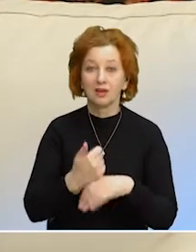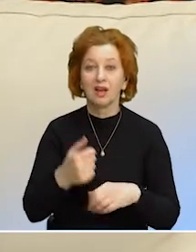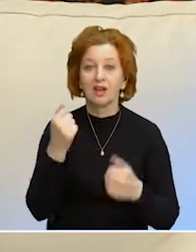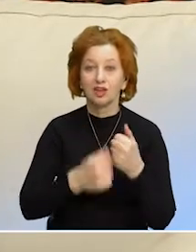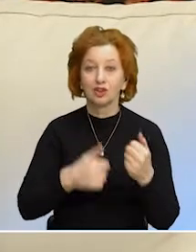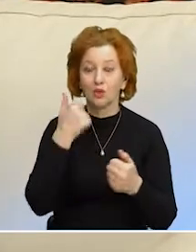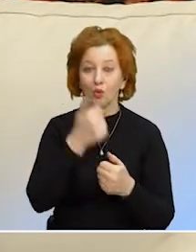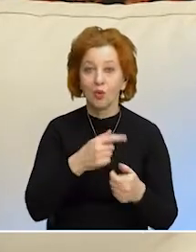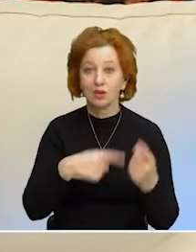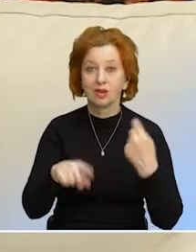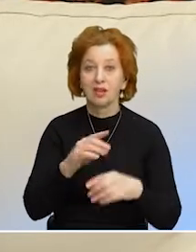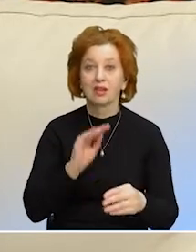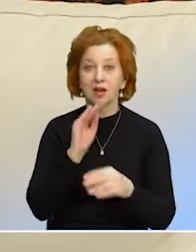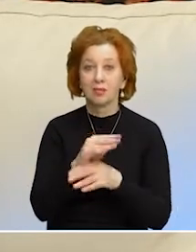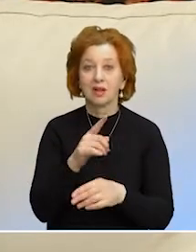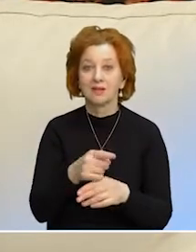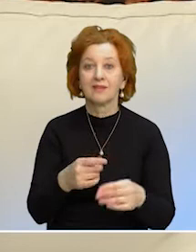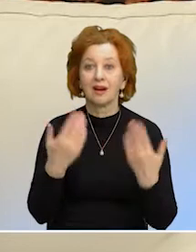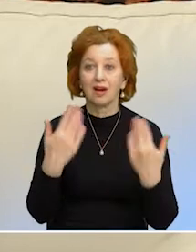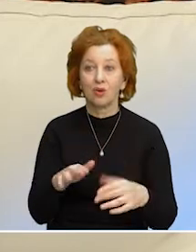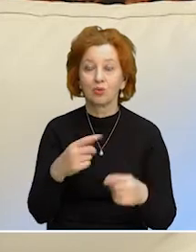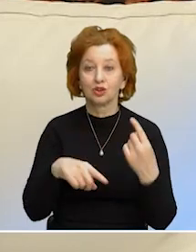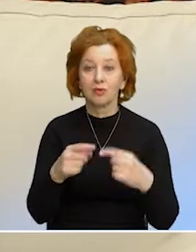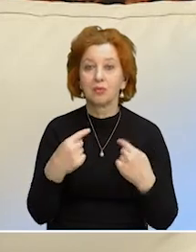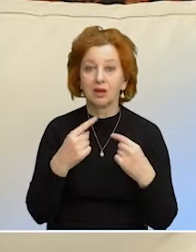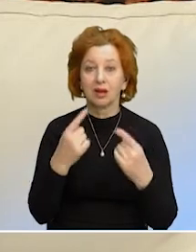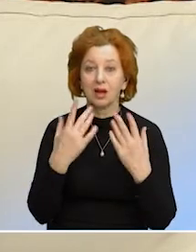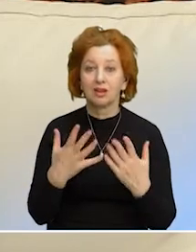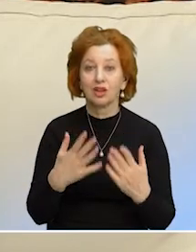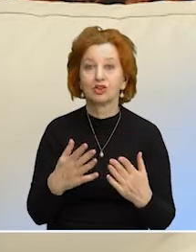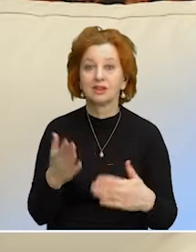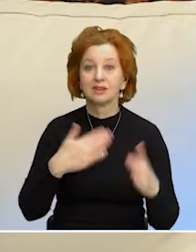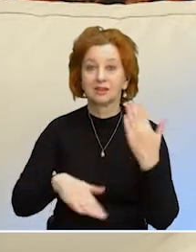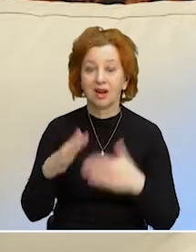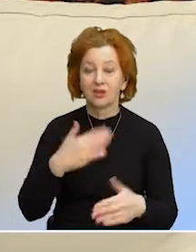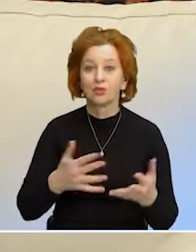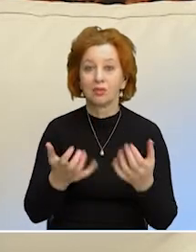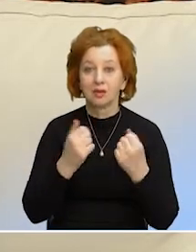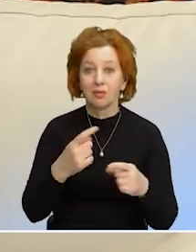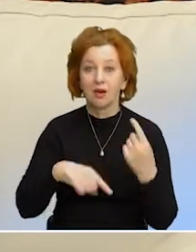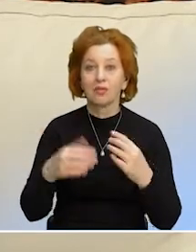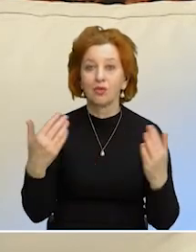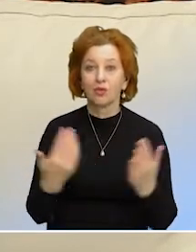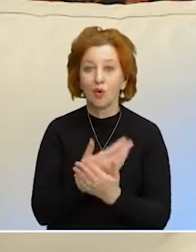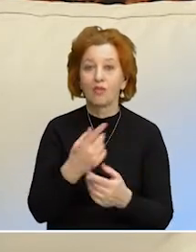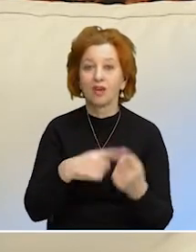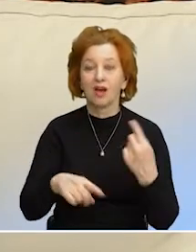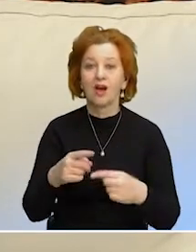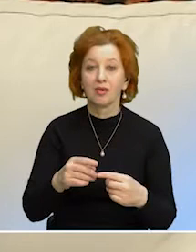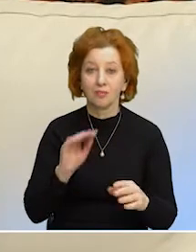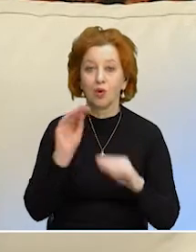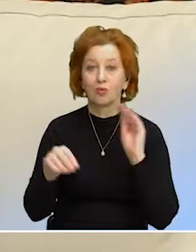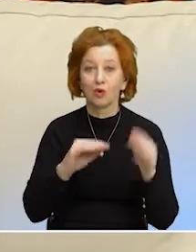губернатора. Ежегодно фонду на это дополнительно выделяются денежные средства, поэтому мы, конечно, в чем-то с радостью презентуем людям, что новое